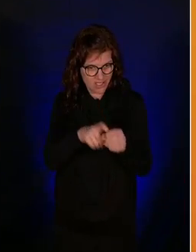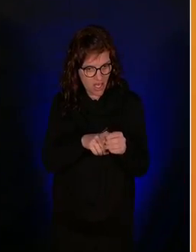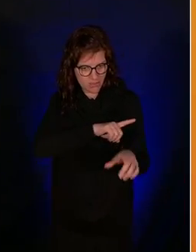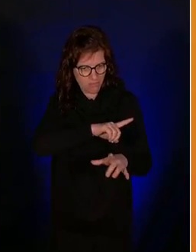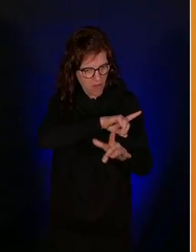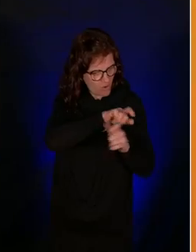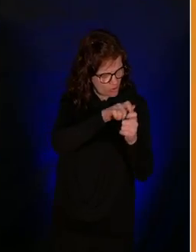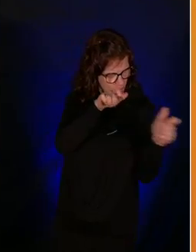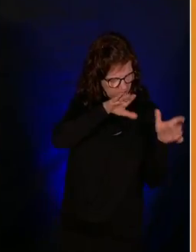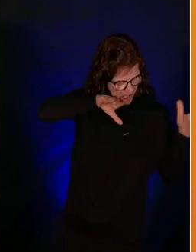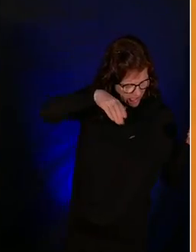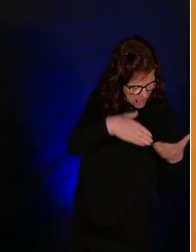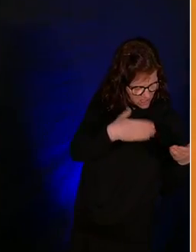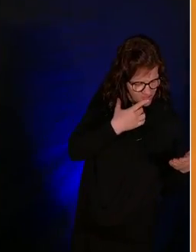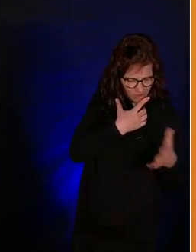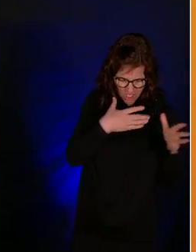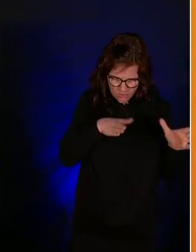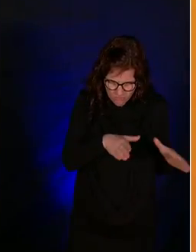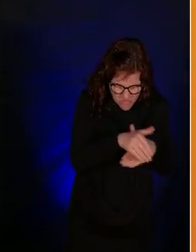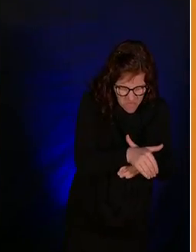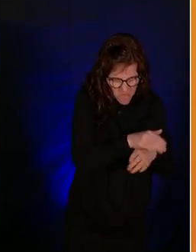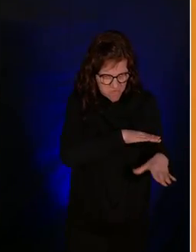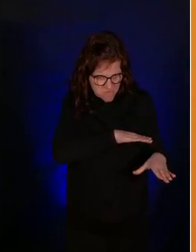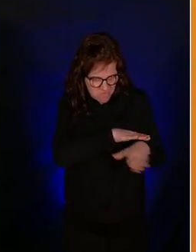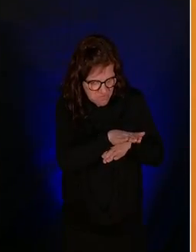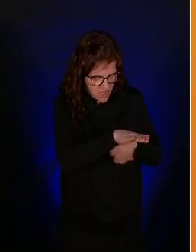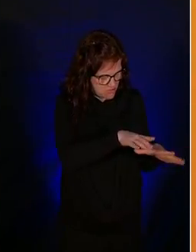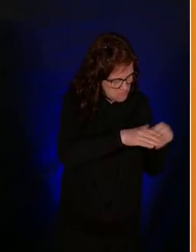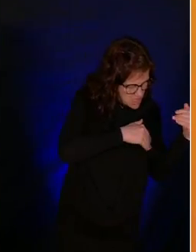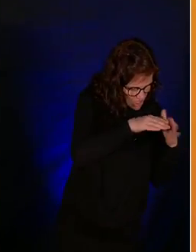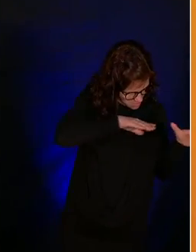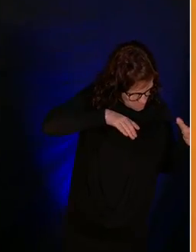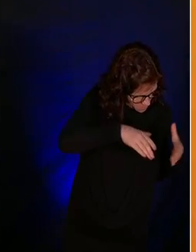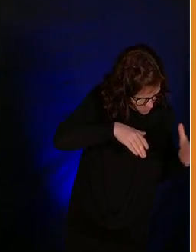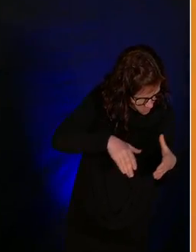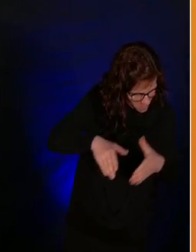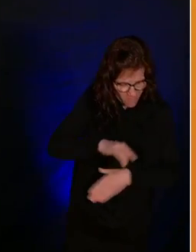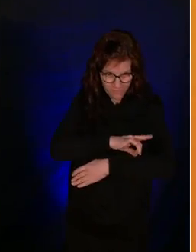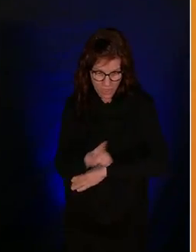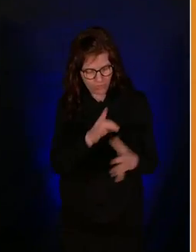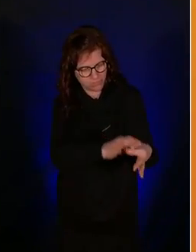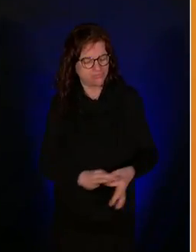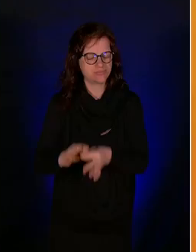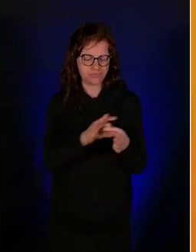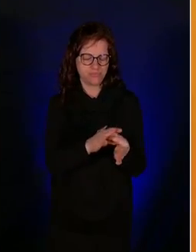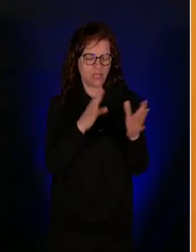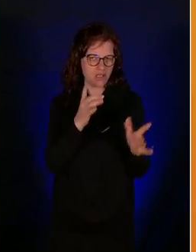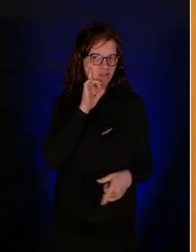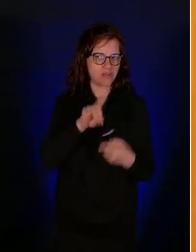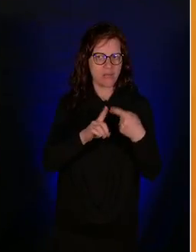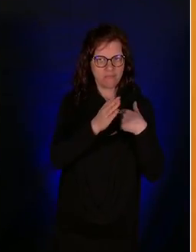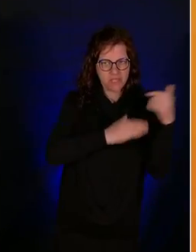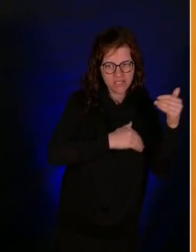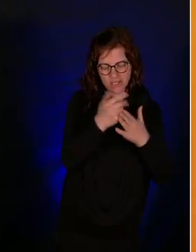casser les corporatismes de boîtes et de métiers, pour permettre aussi des solidarités importantes entre professions et entre camarades, bref, pour que